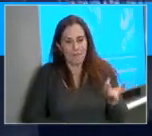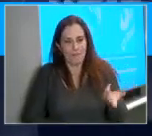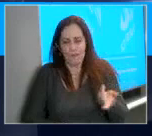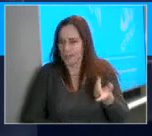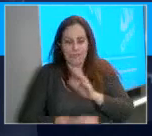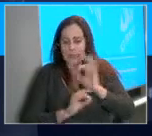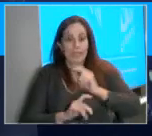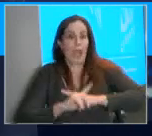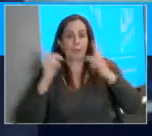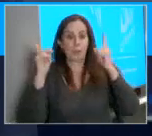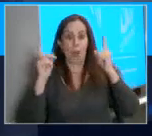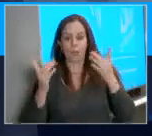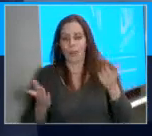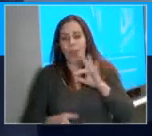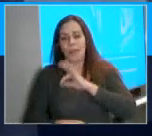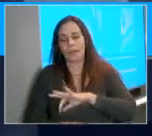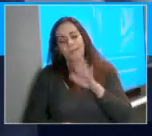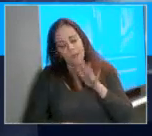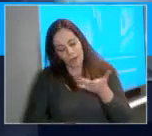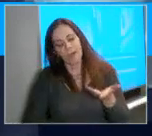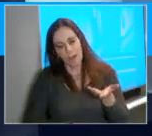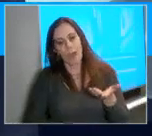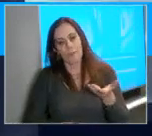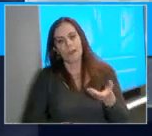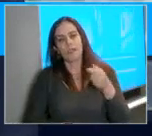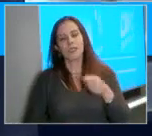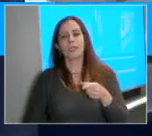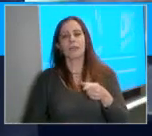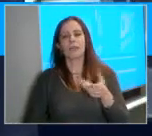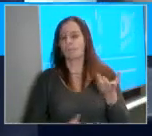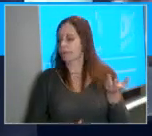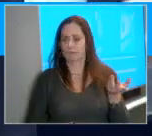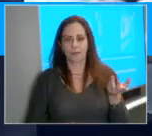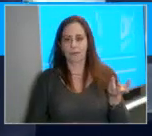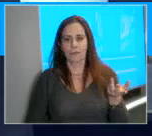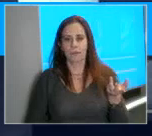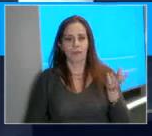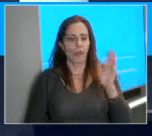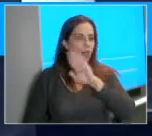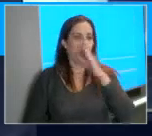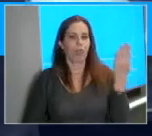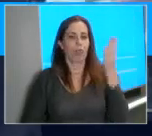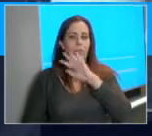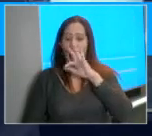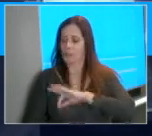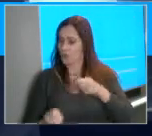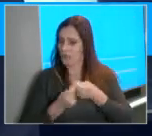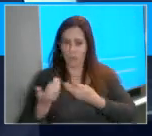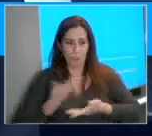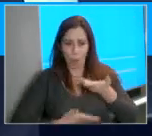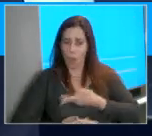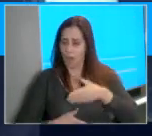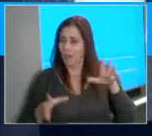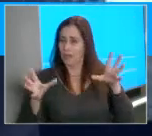זה בכלל אבסורד. אבל ליברמן גם בכלל, זה משחק תחפושות, בגלל שליברמן שיתף פעולה